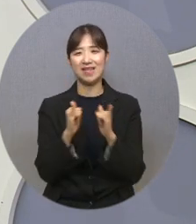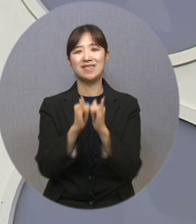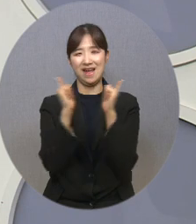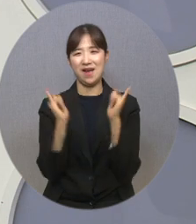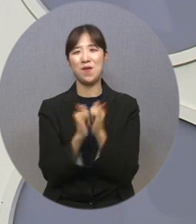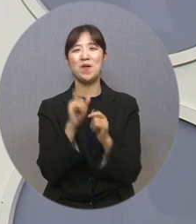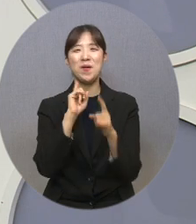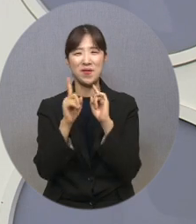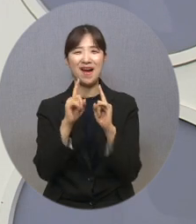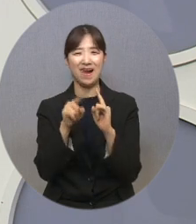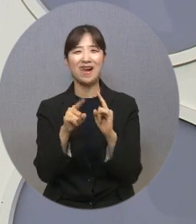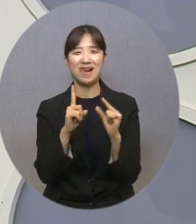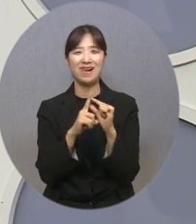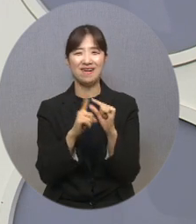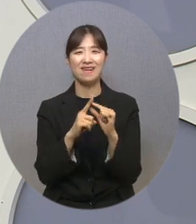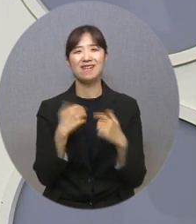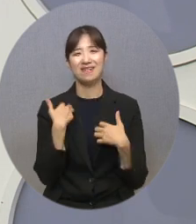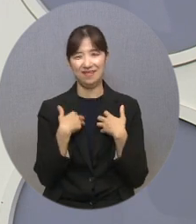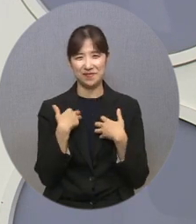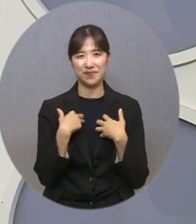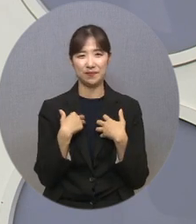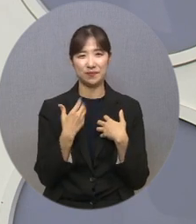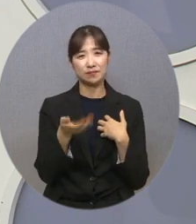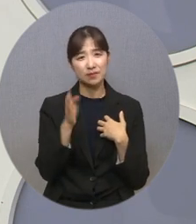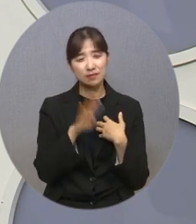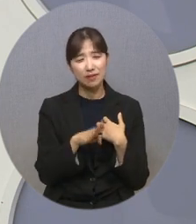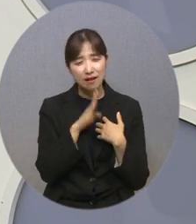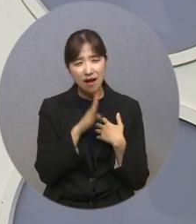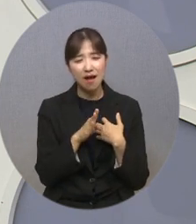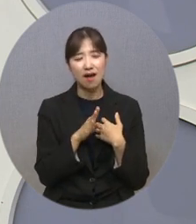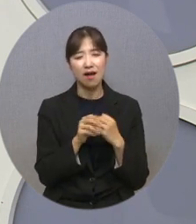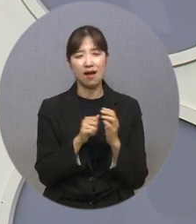주로 그런 얘기를 해요. 그런데 역시,